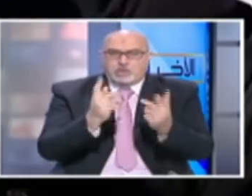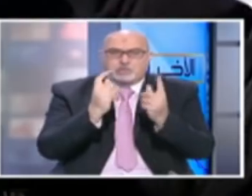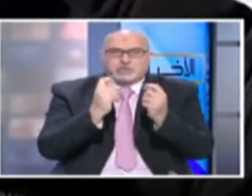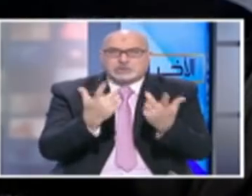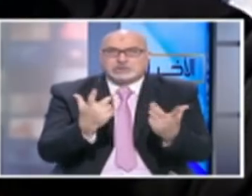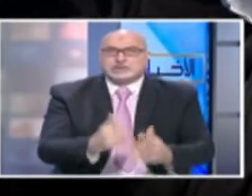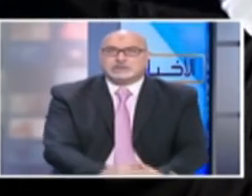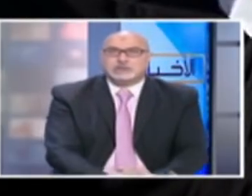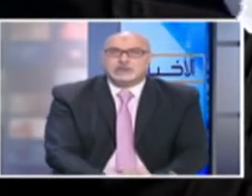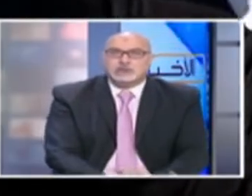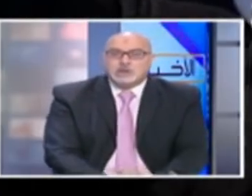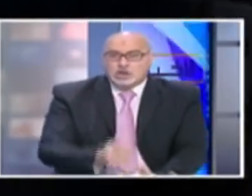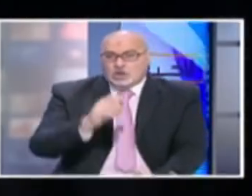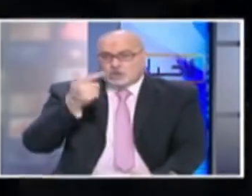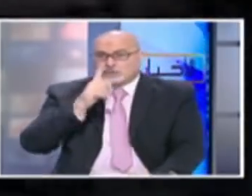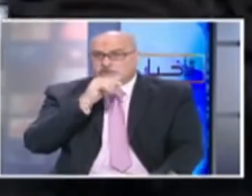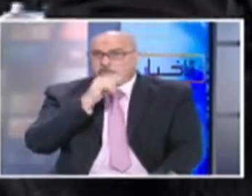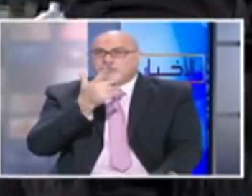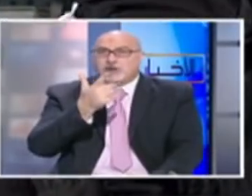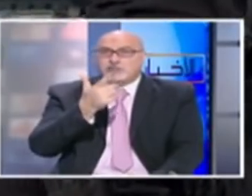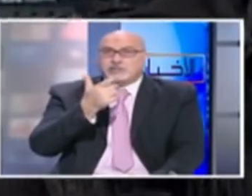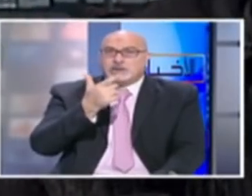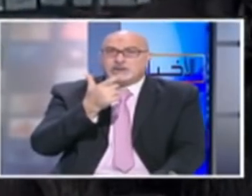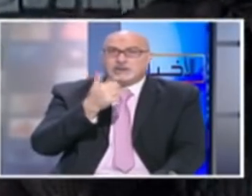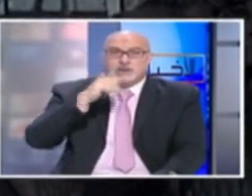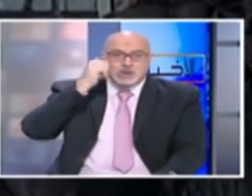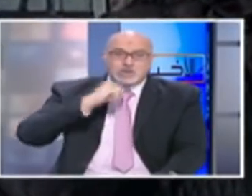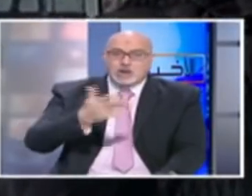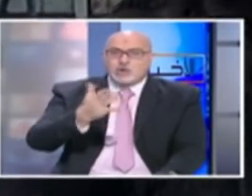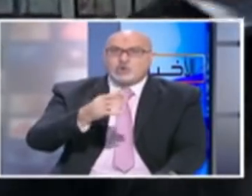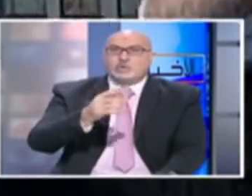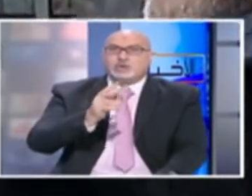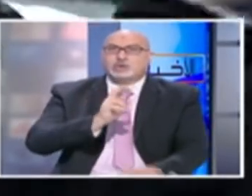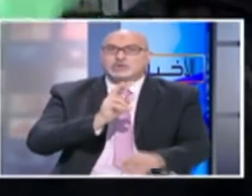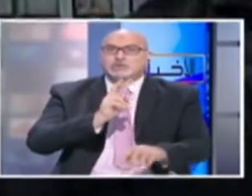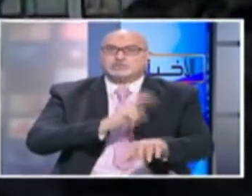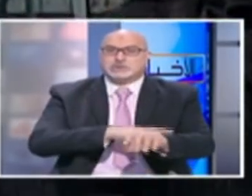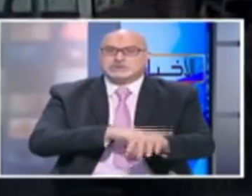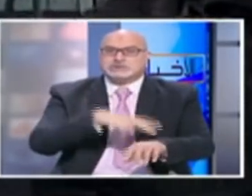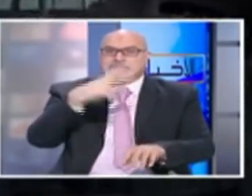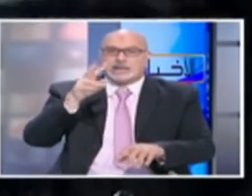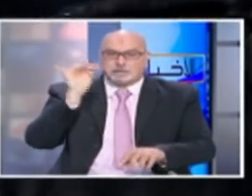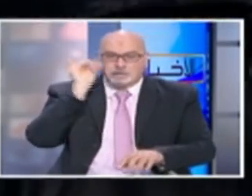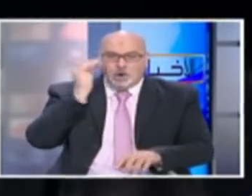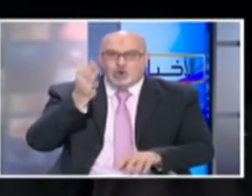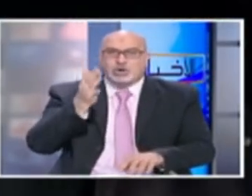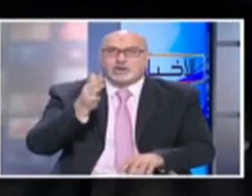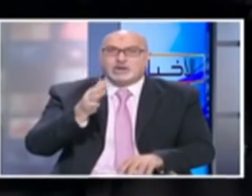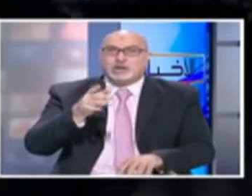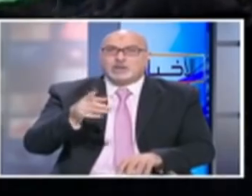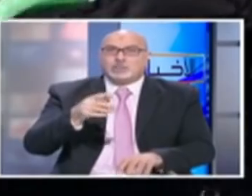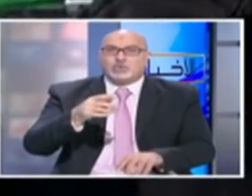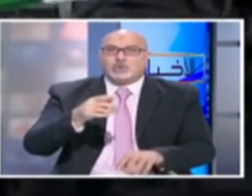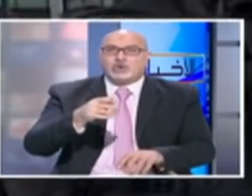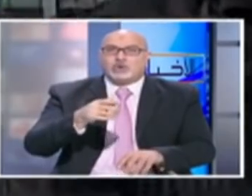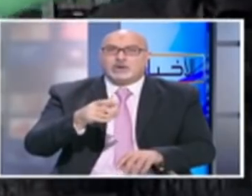هذا ضربة هذه ضربة من الكوميسير دو بوليس دو ليون زارقها بين بيير، لأنها كانت جابية من